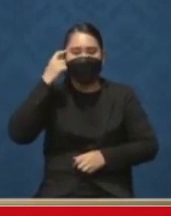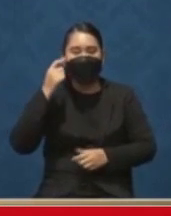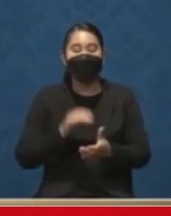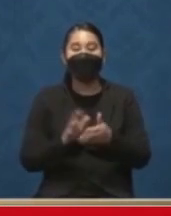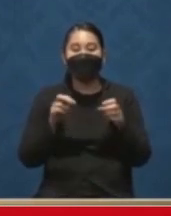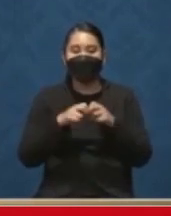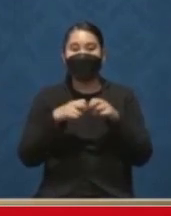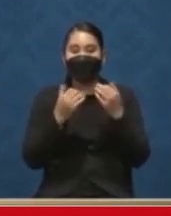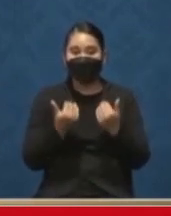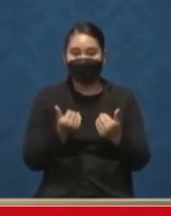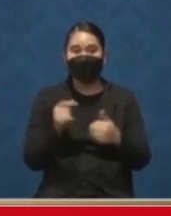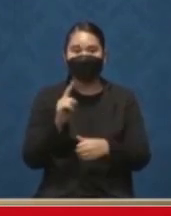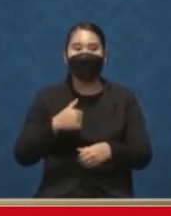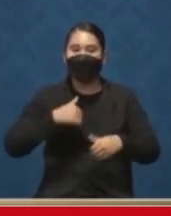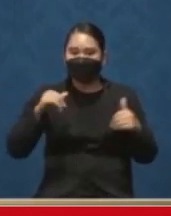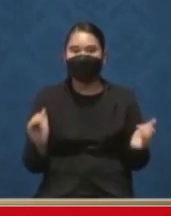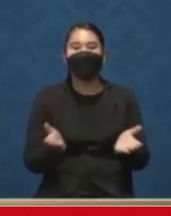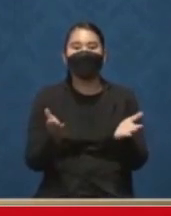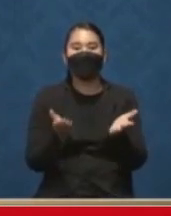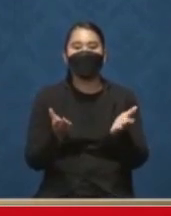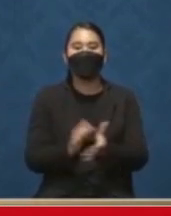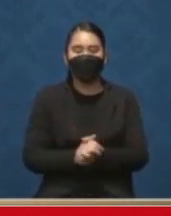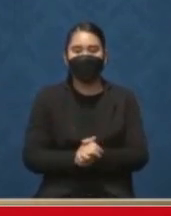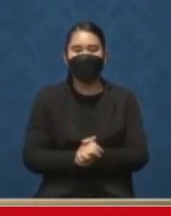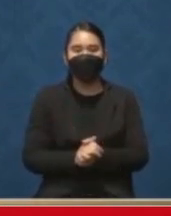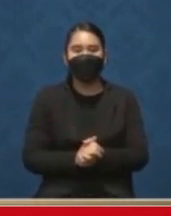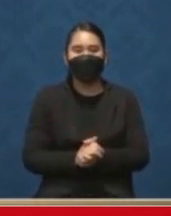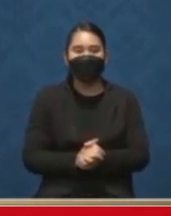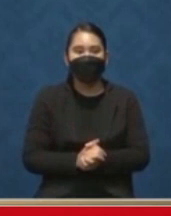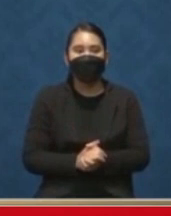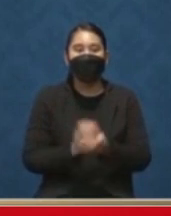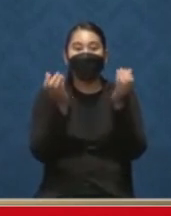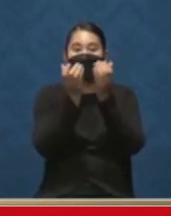ละนั่นปัญหานี้ก็เราขอสนับสนุนว่า